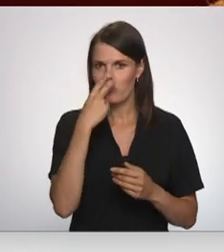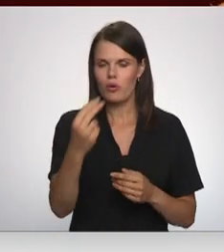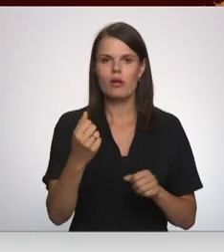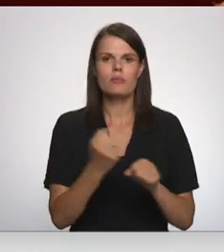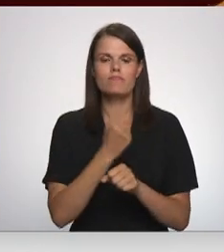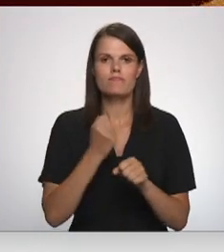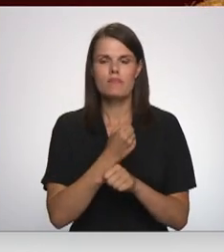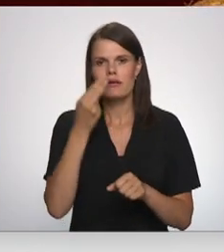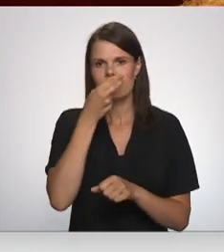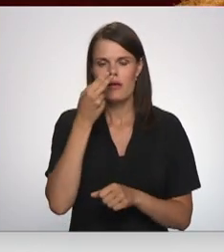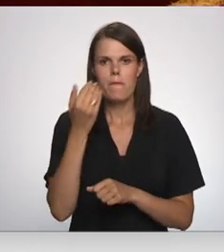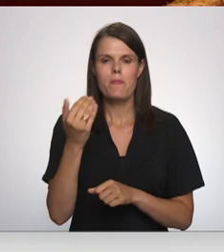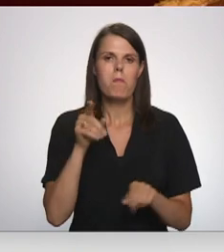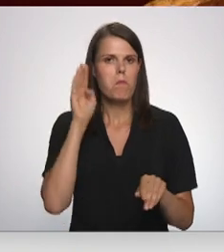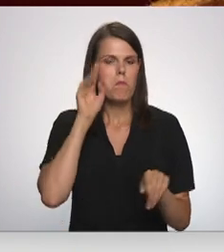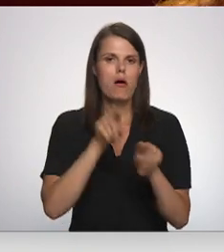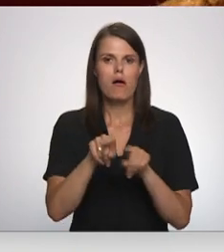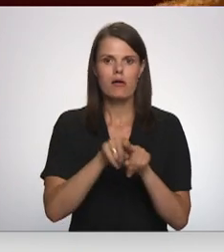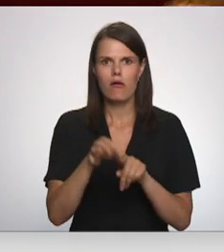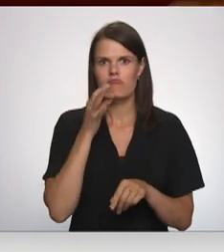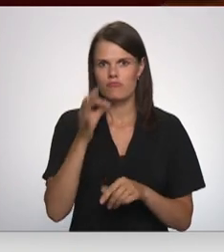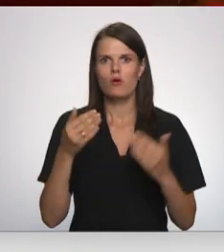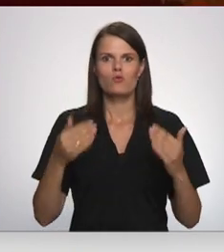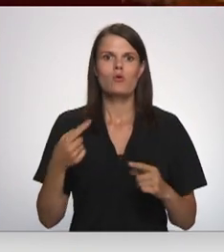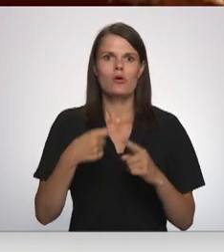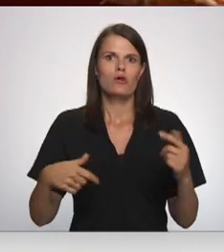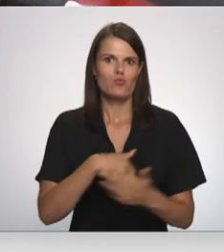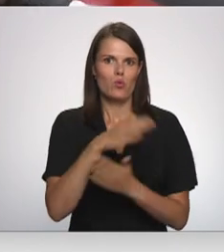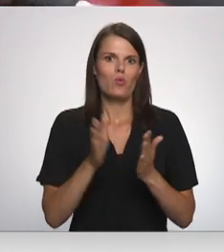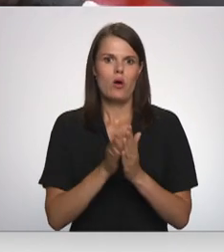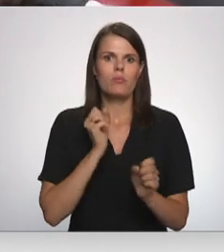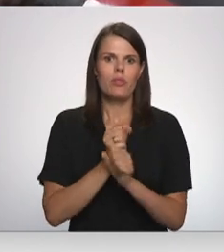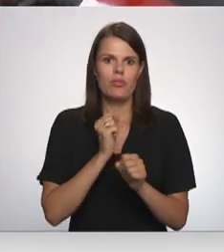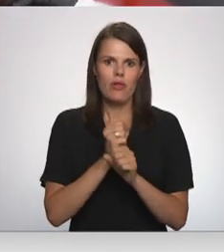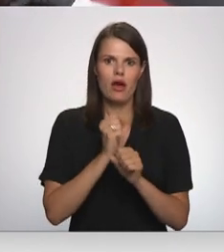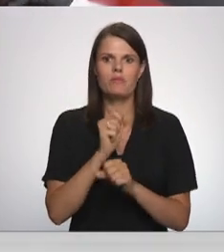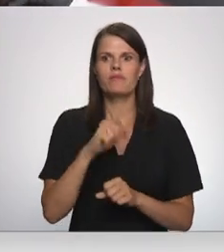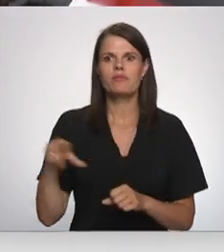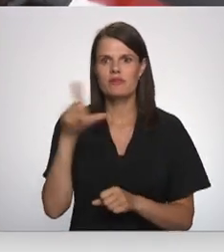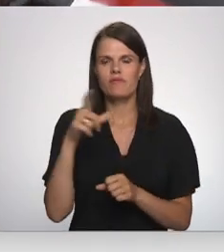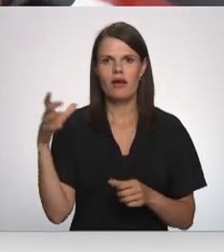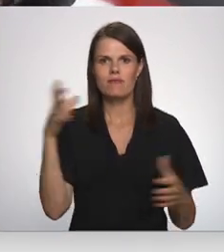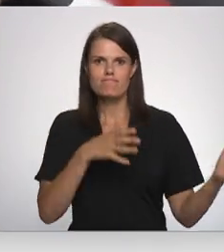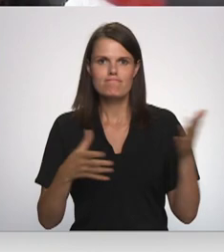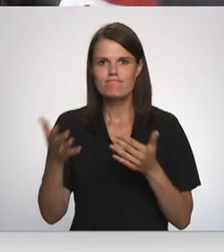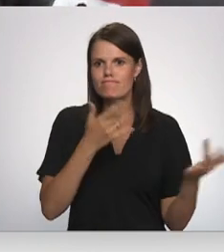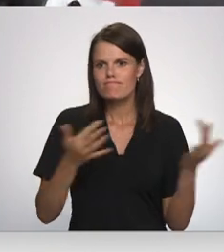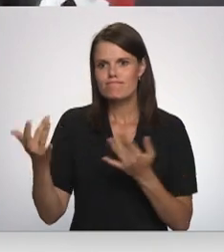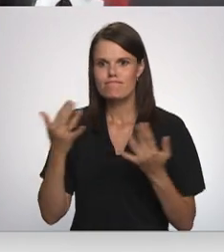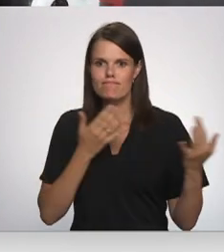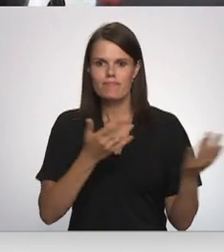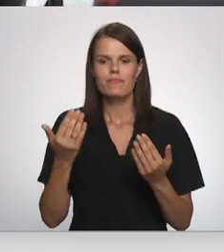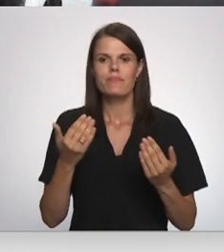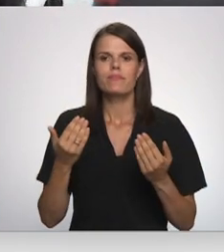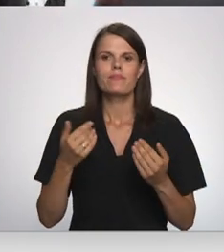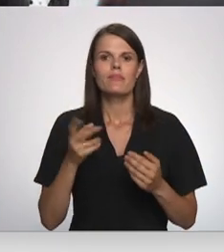izveidojis saimnieces brālis. Šoreiz tāds baigais klubdarbs īstenībā, tā viss vairāk arī visi piesaistīti. Aizvien vairāk un vairāk,